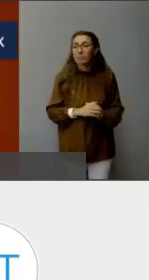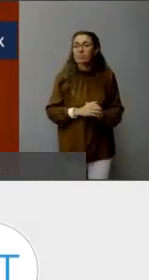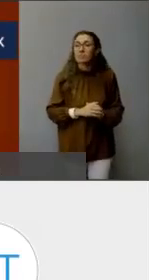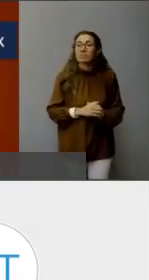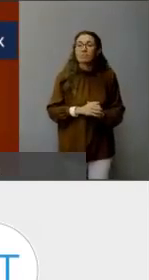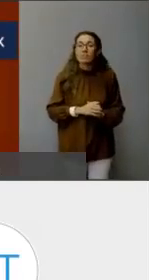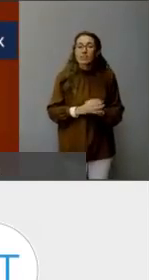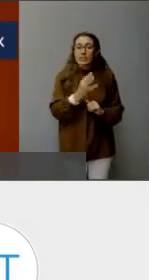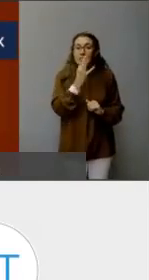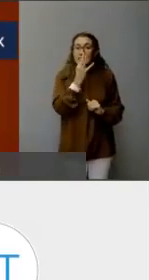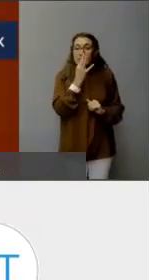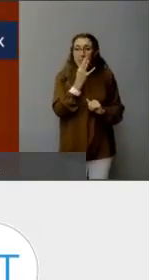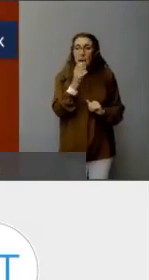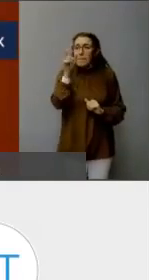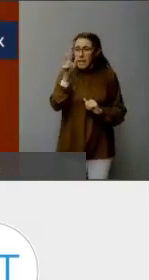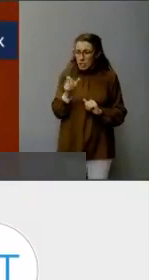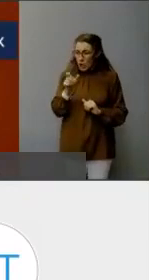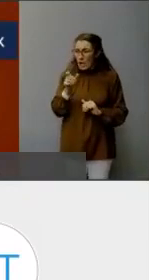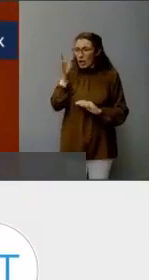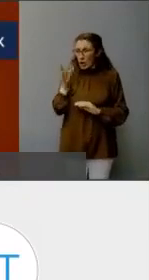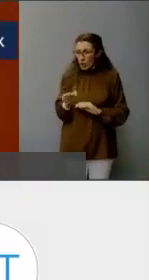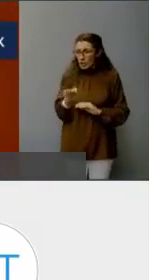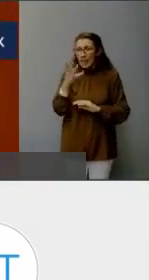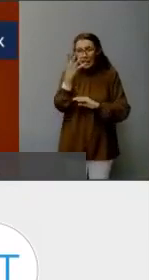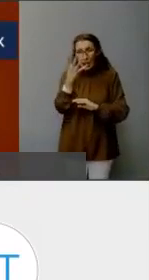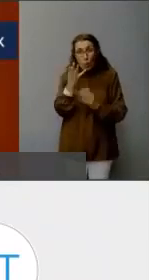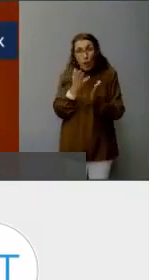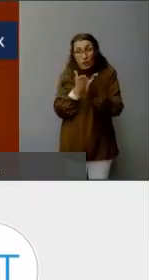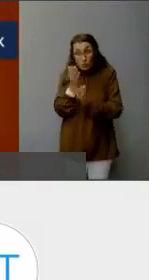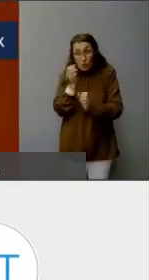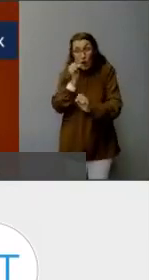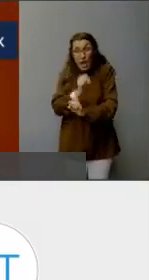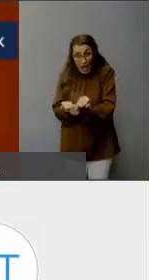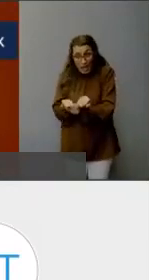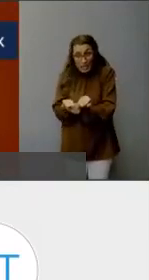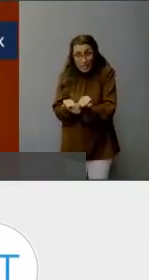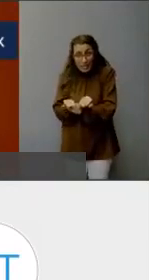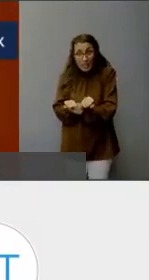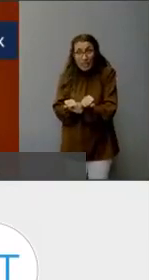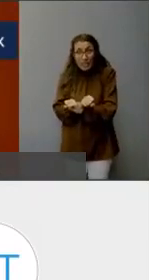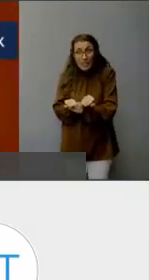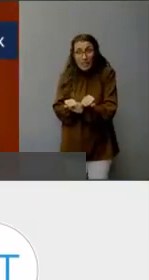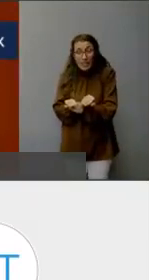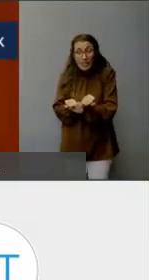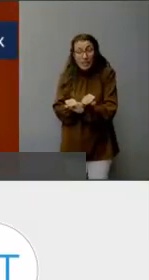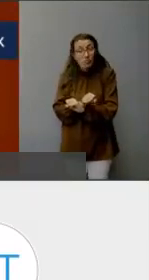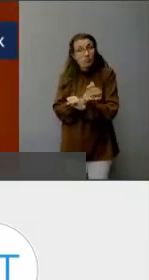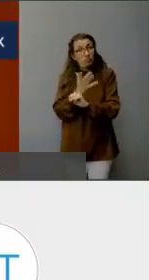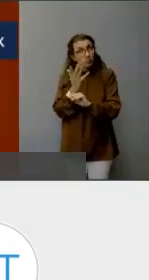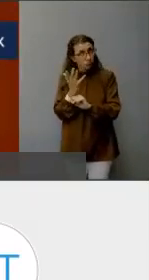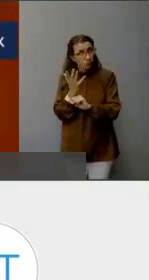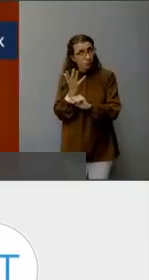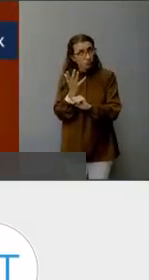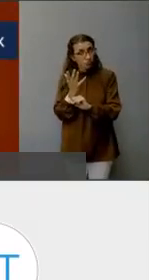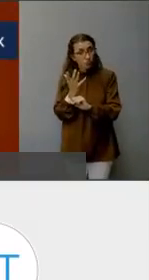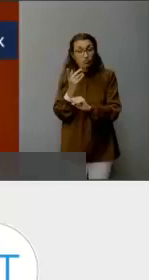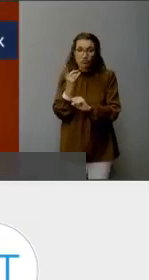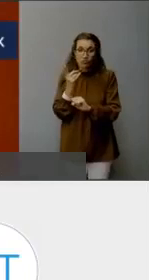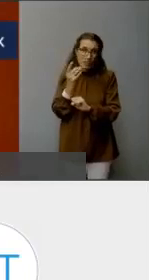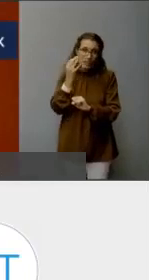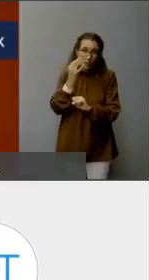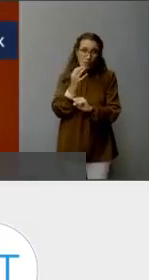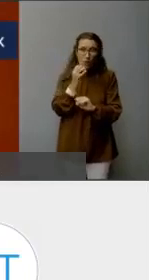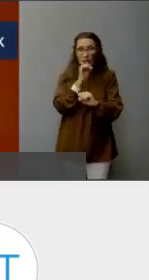cioè ad una persona condannata a 4 anni di reclusione e per presumibilmente non finire in galera si rifugia in